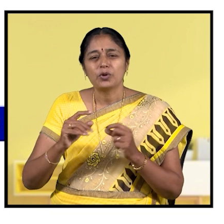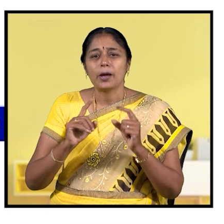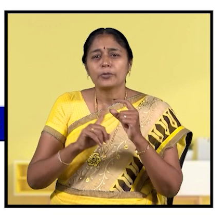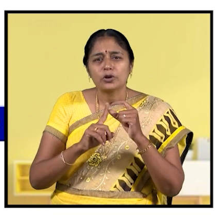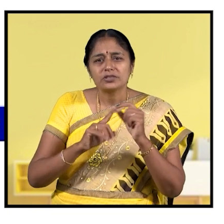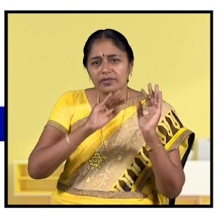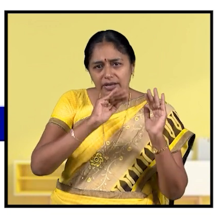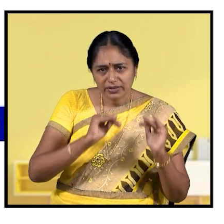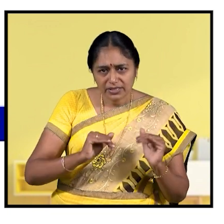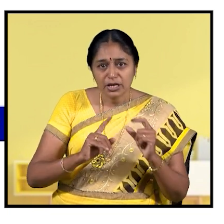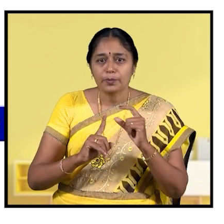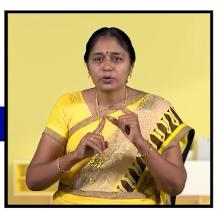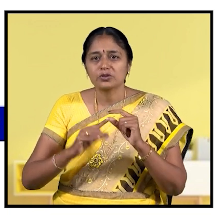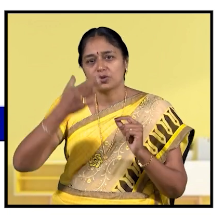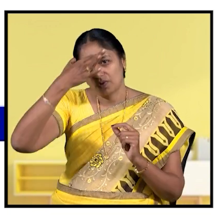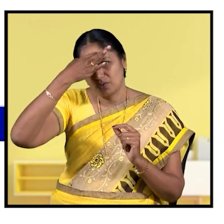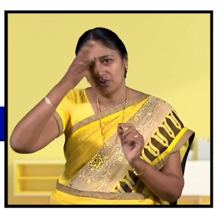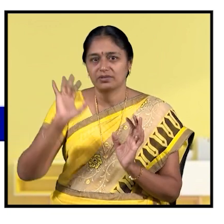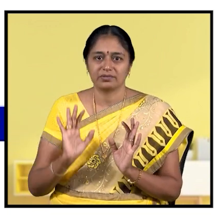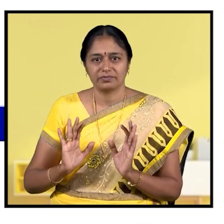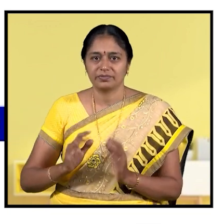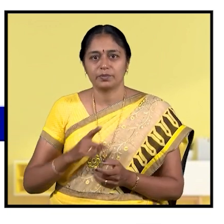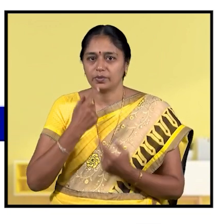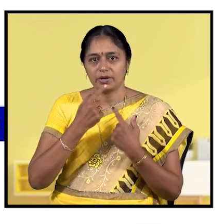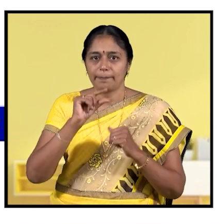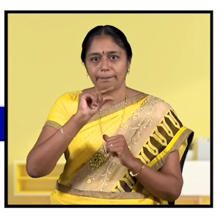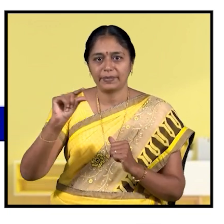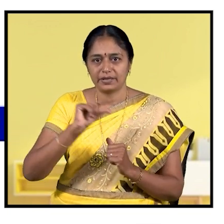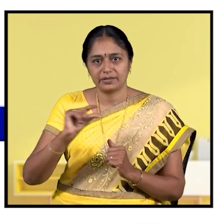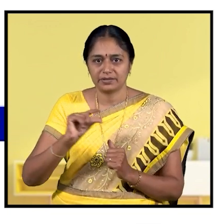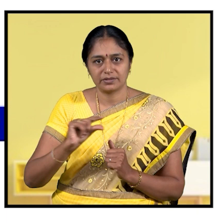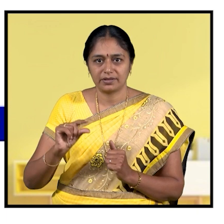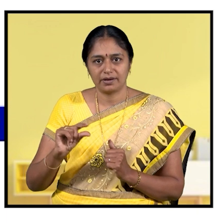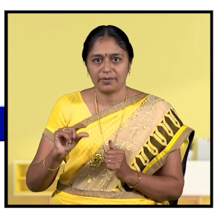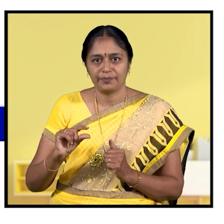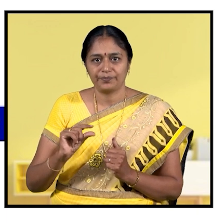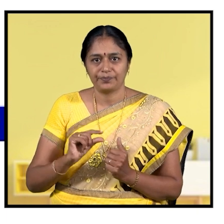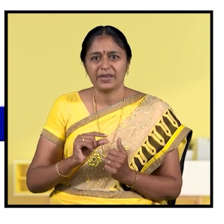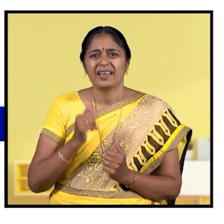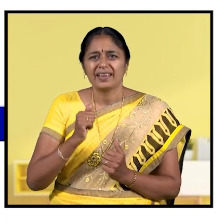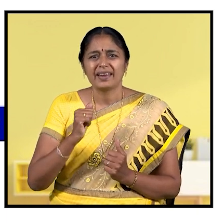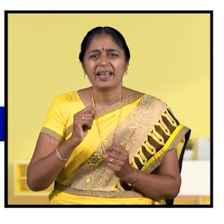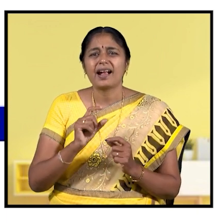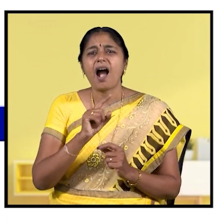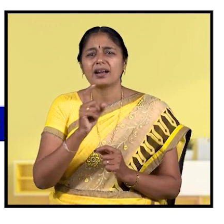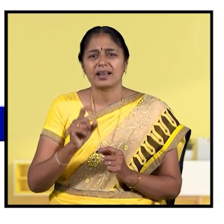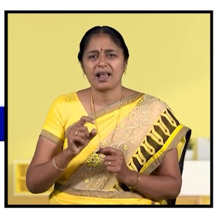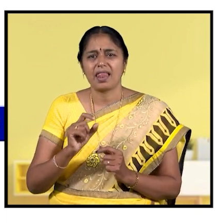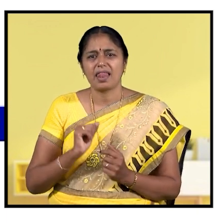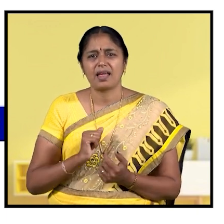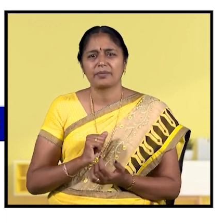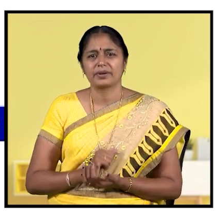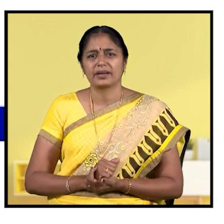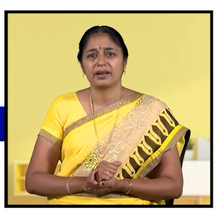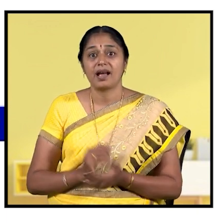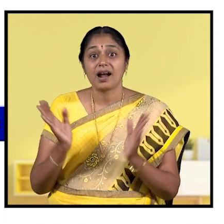நோய் அப்படின்னு நம்ம வந்து சொல்லலாம். அடுத்தளவில் நோய்க்கிருமிகள் பரவக்கூடிய காரணிகளை வச்சு நம்ம வந்து சொல்லலாம். அது என்ன நோய்க்கிருமிகளுடைய காரணிகள் அப்படின்னாக்க, நோய்க்கிருமிகள் காரணிகள்